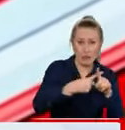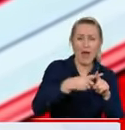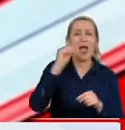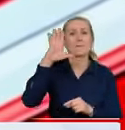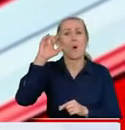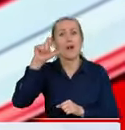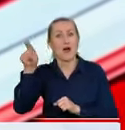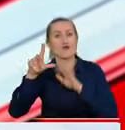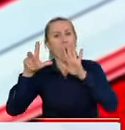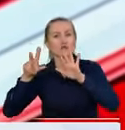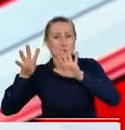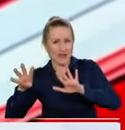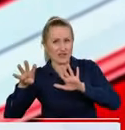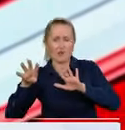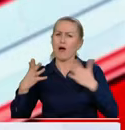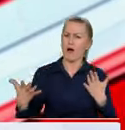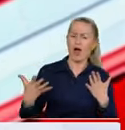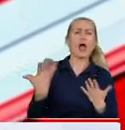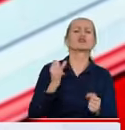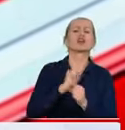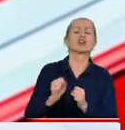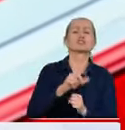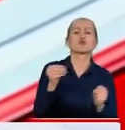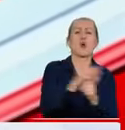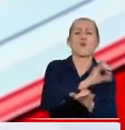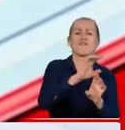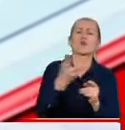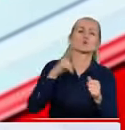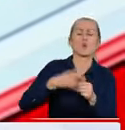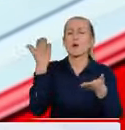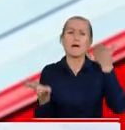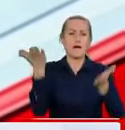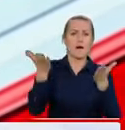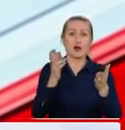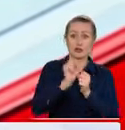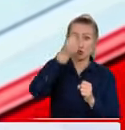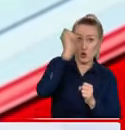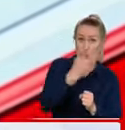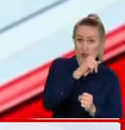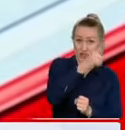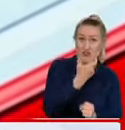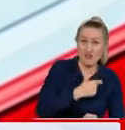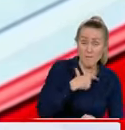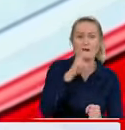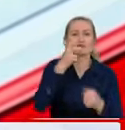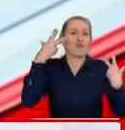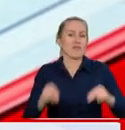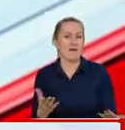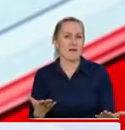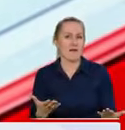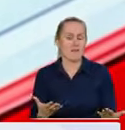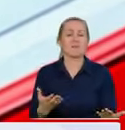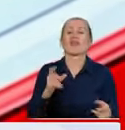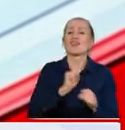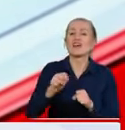to 8-9, to gdzie znajduje się tu koronawirus? Czy on jest groźniejszy od grypy, czy nie jest groźniejszy od grypy? Są tu